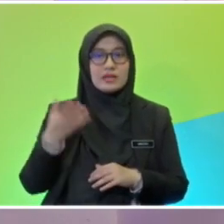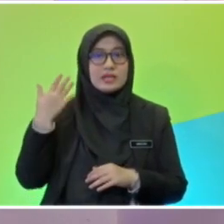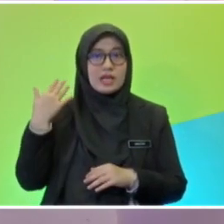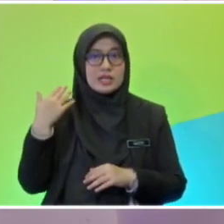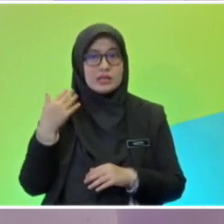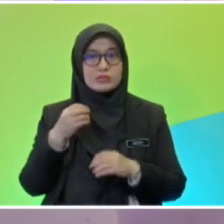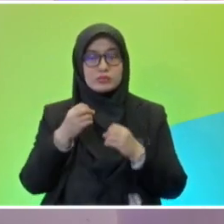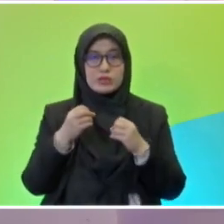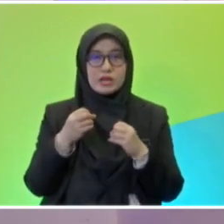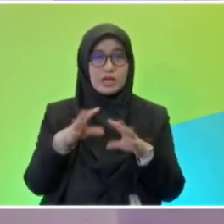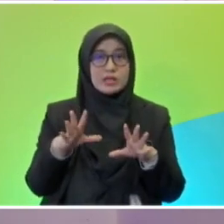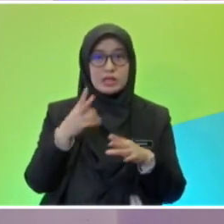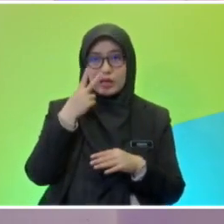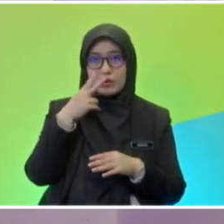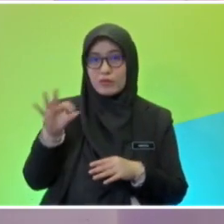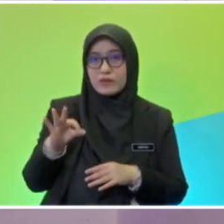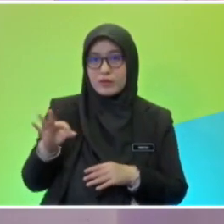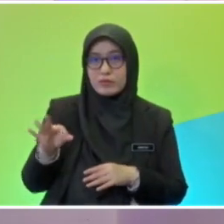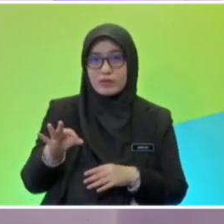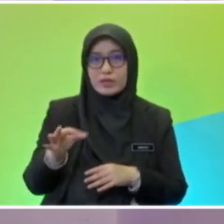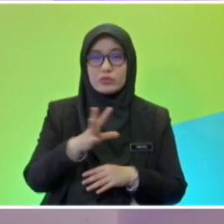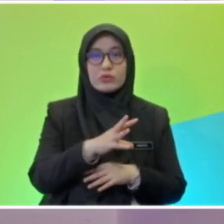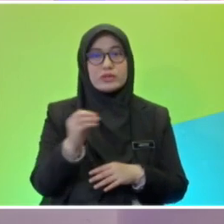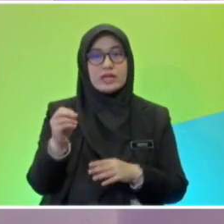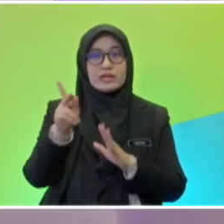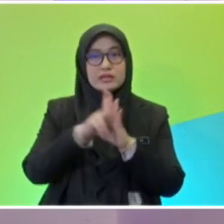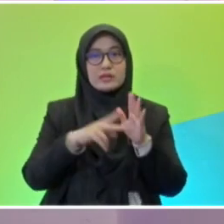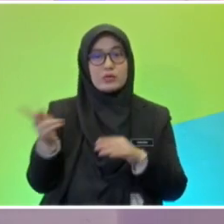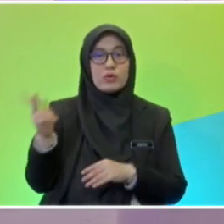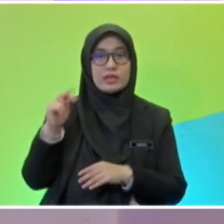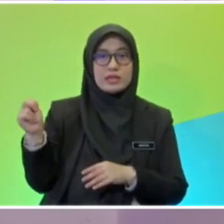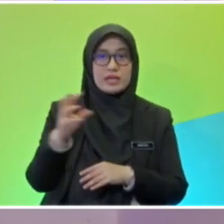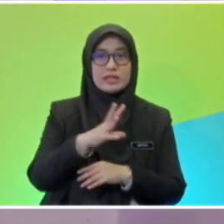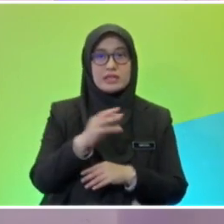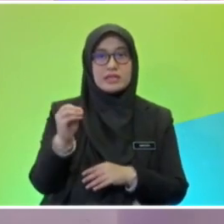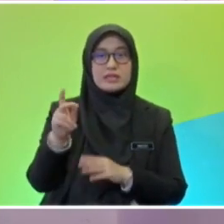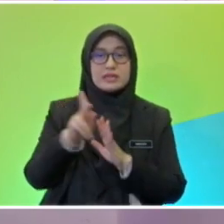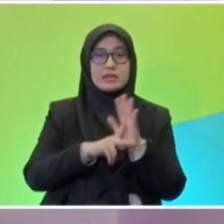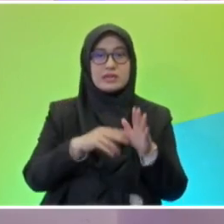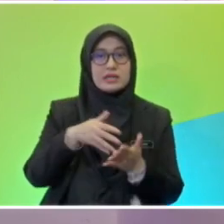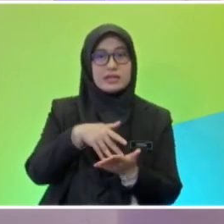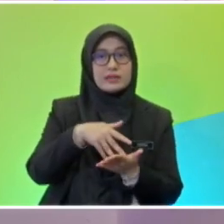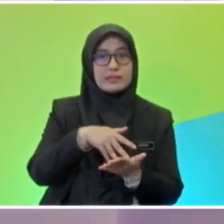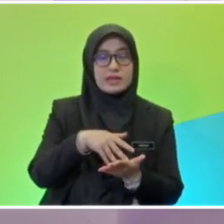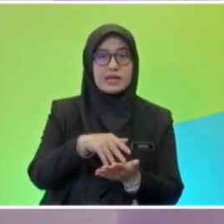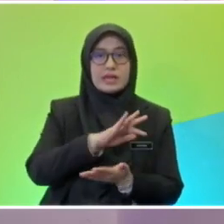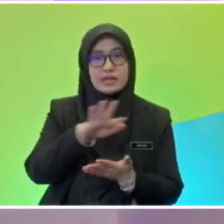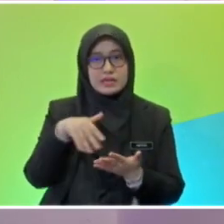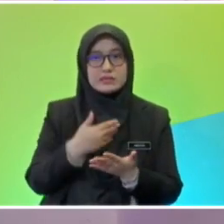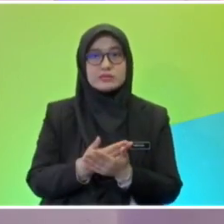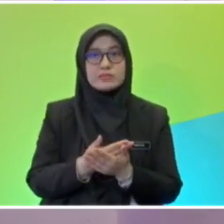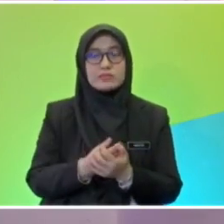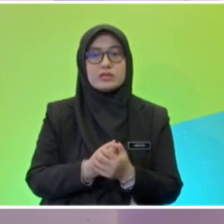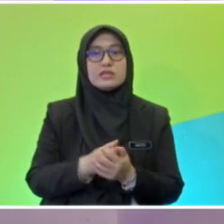yang berlaku ada kekuatan dan kelemahan dari pihak kita dan ada kekuatan dan kelemahan daripada pihak British dan sekarang kita lihat